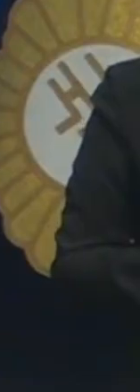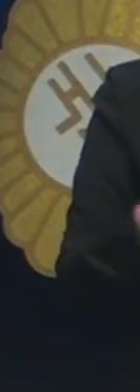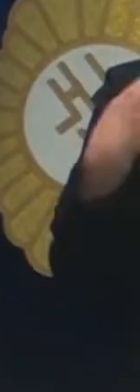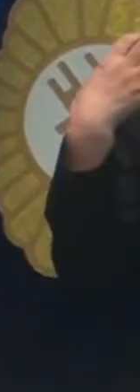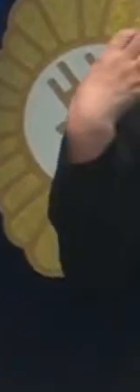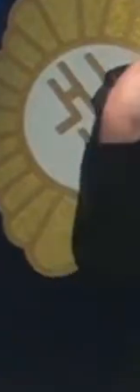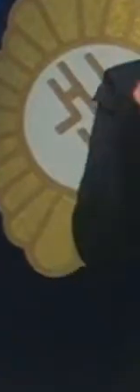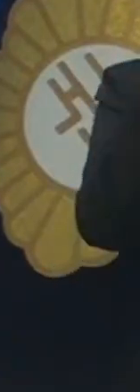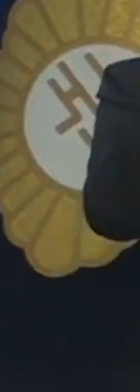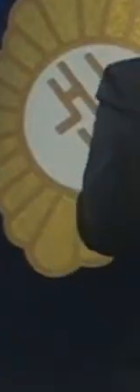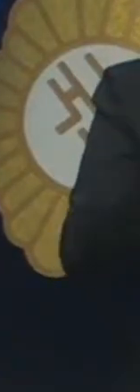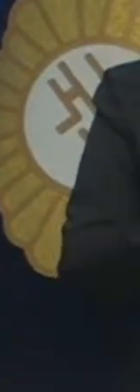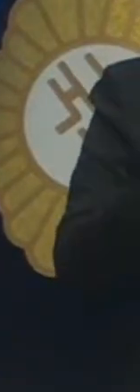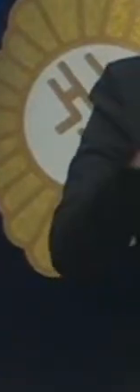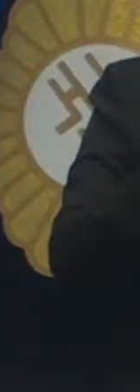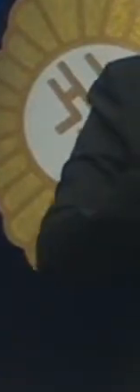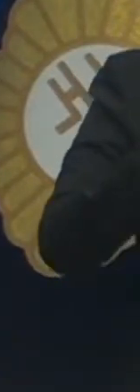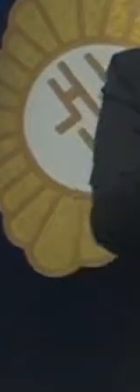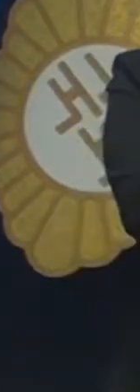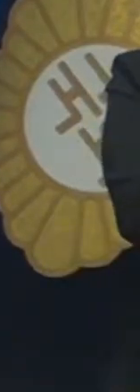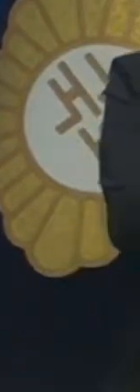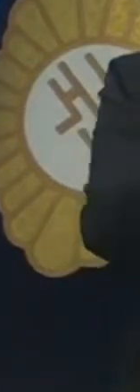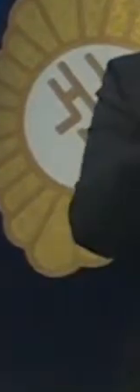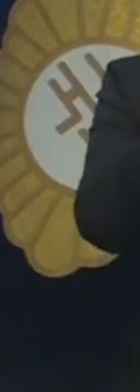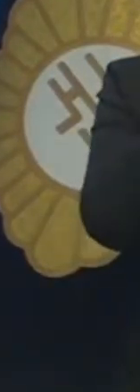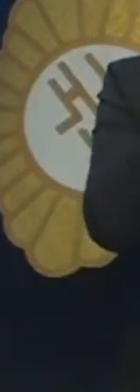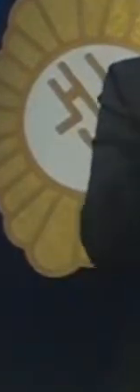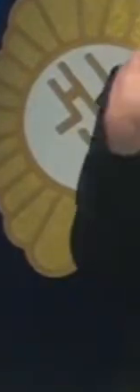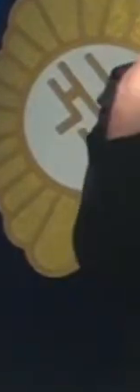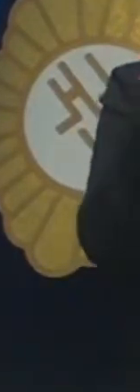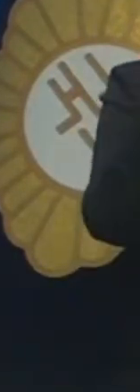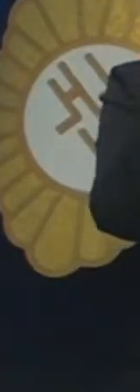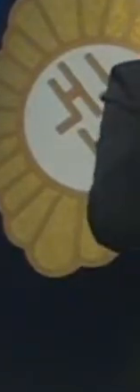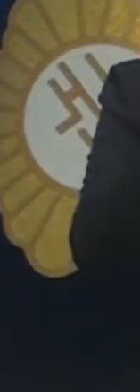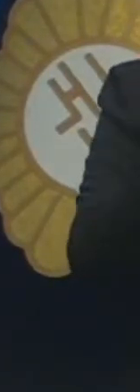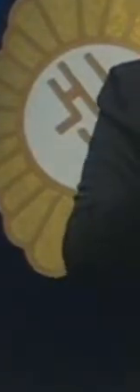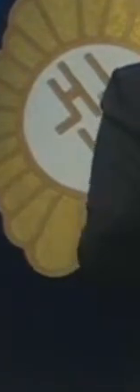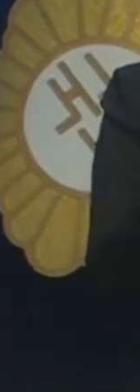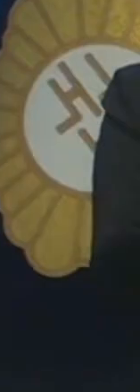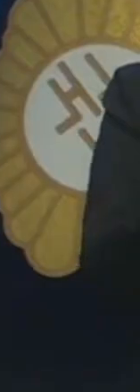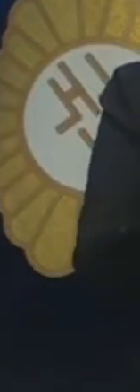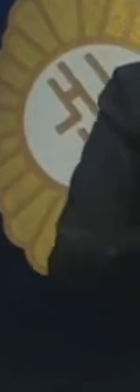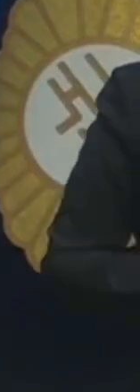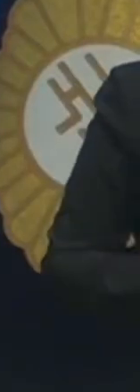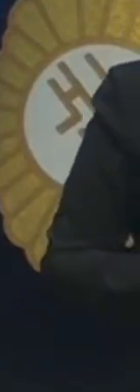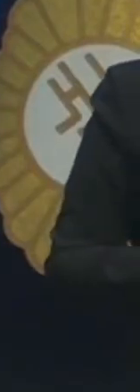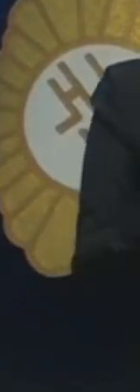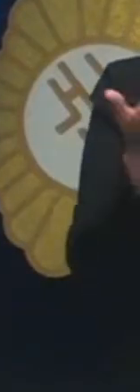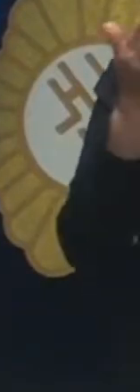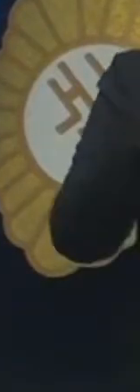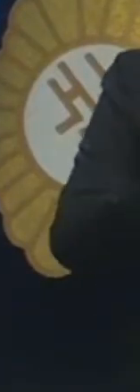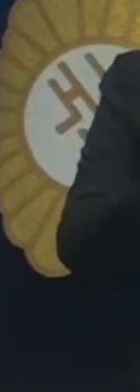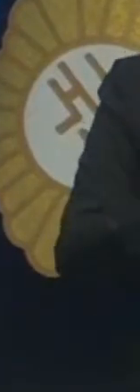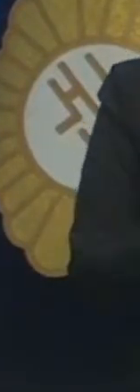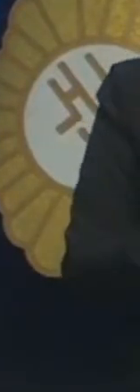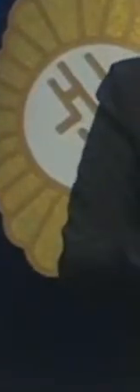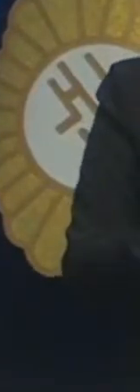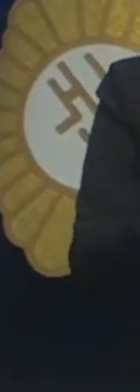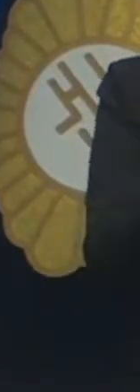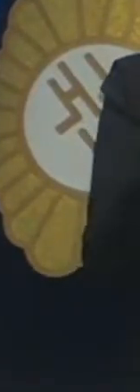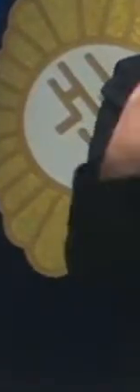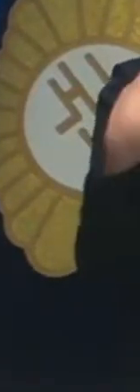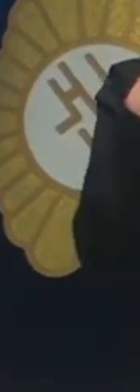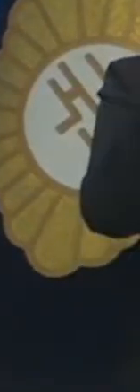책임 있는 사재 출연이 가장 현실적이고 책임 있는 해결책입니다. 그러나 이 사태에 가장 큰 책임이